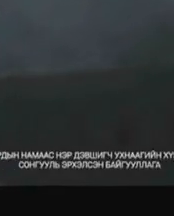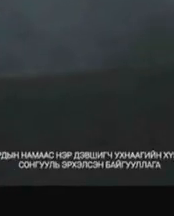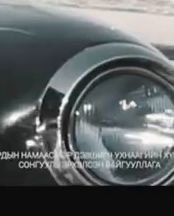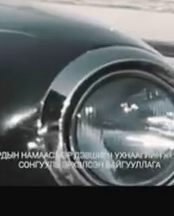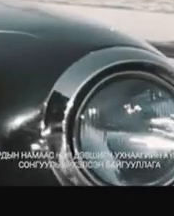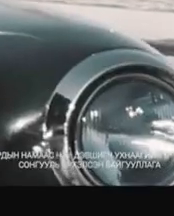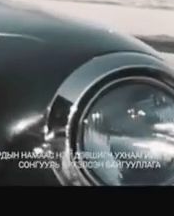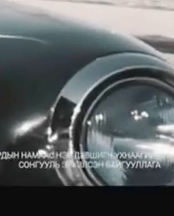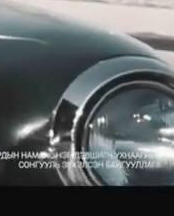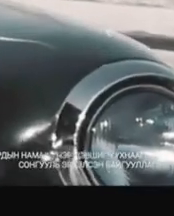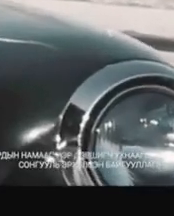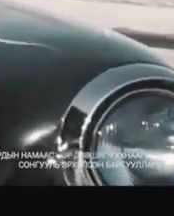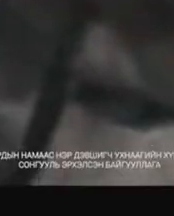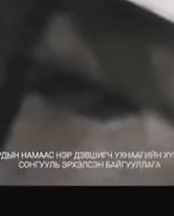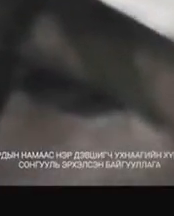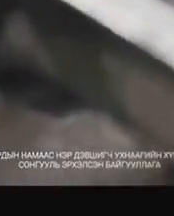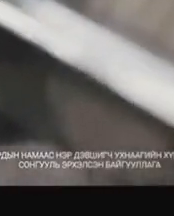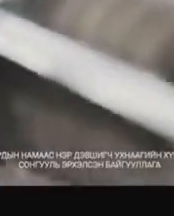бүгд